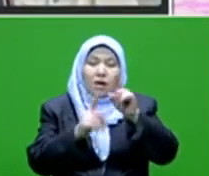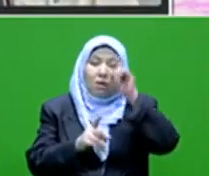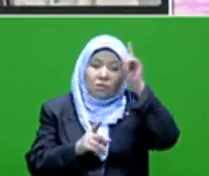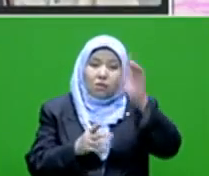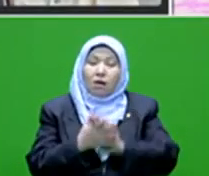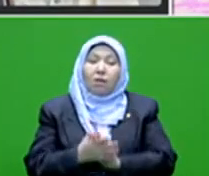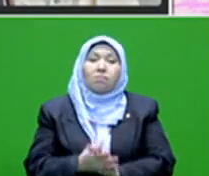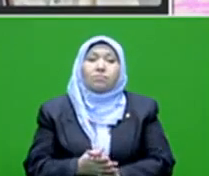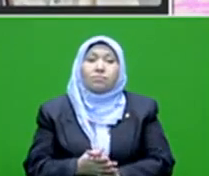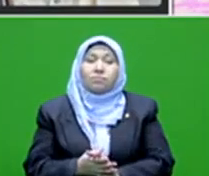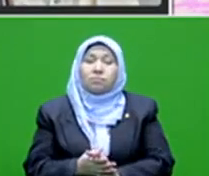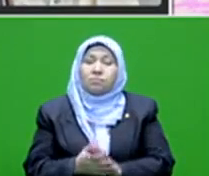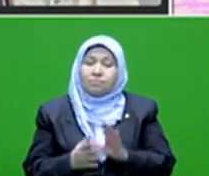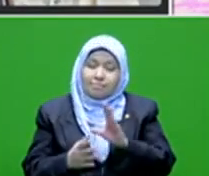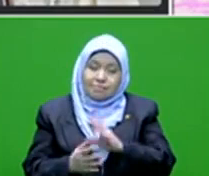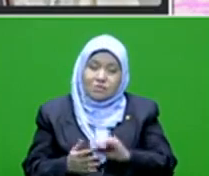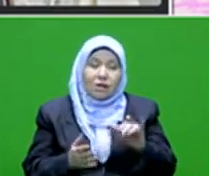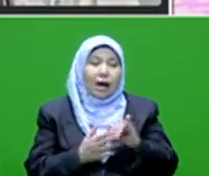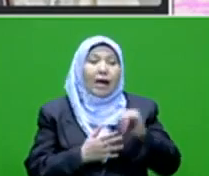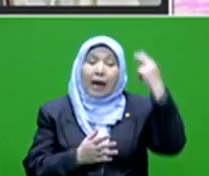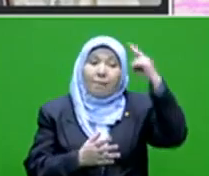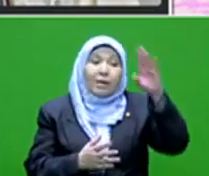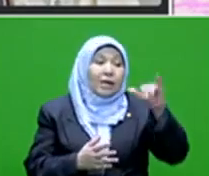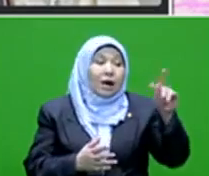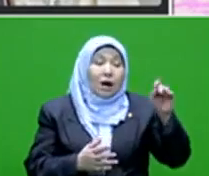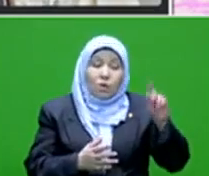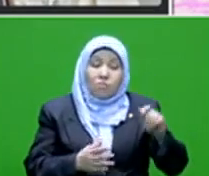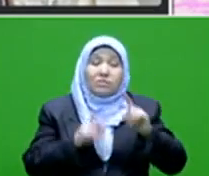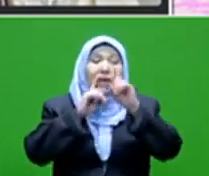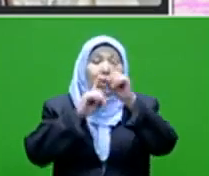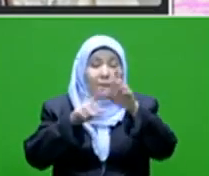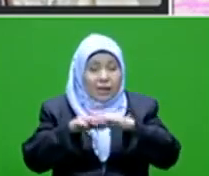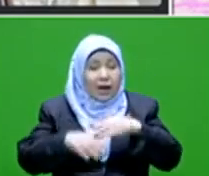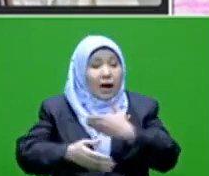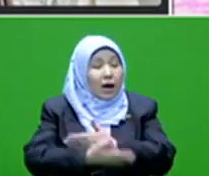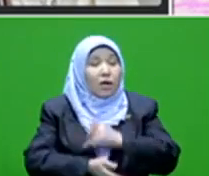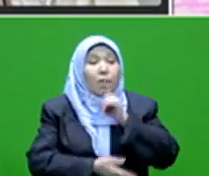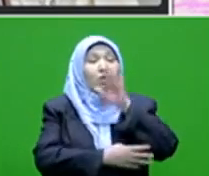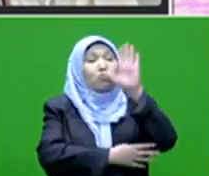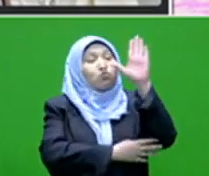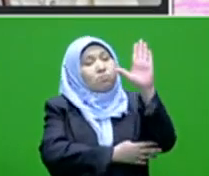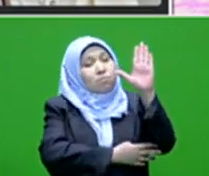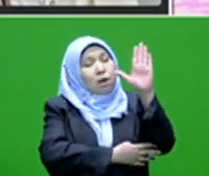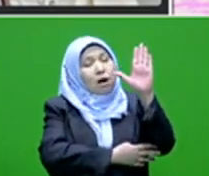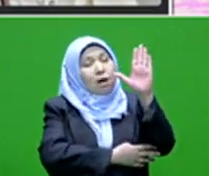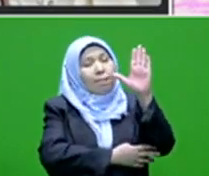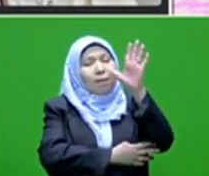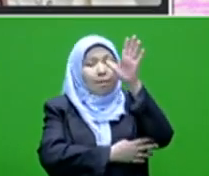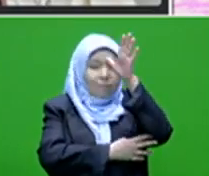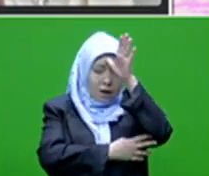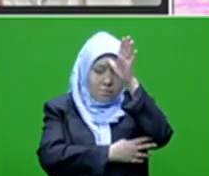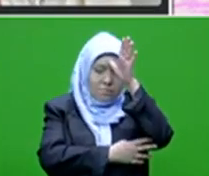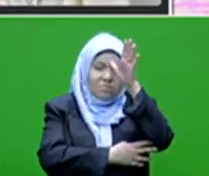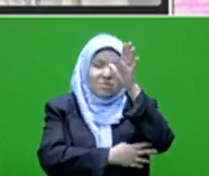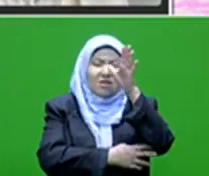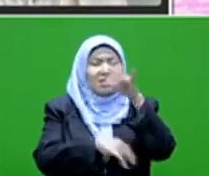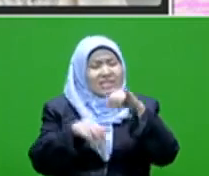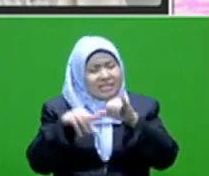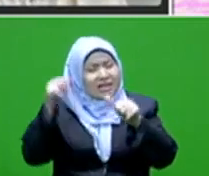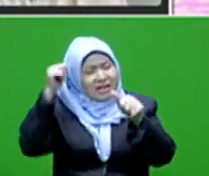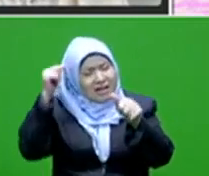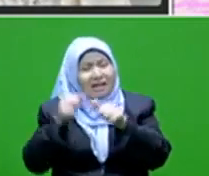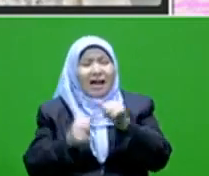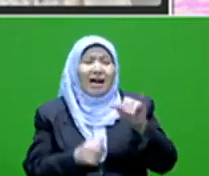Azim. Dialah Nabi Yaakob menjawab kepada anaknya yang bersumpah. Dia kata, abah ni asyik ingat-ingat Nabi